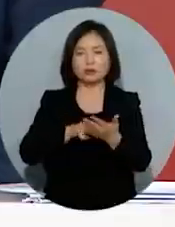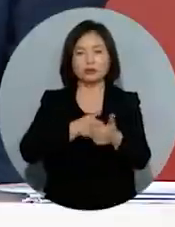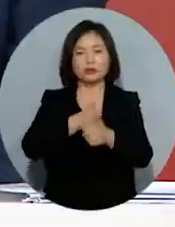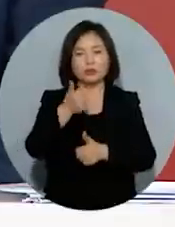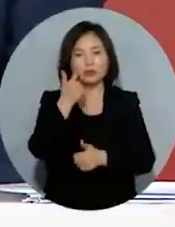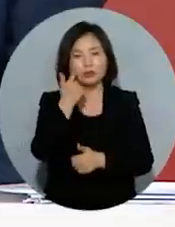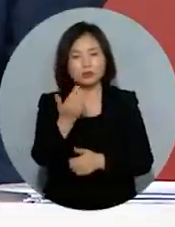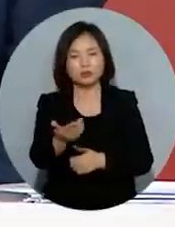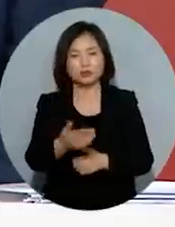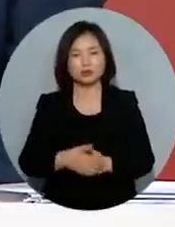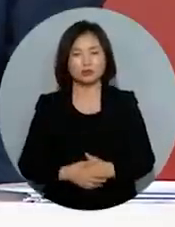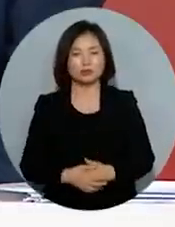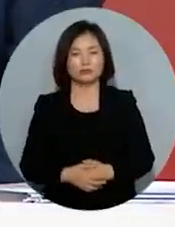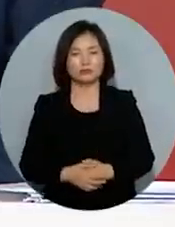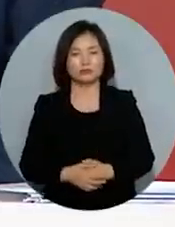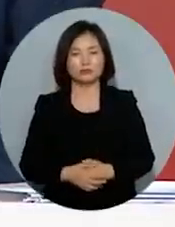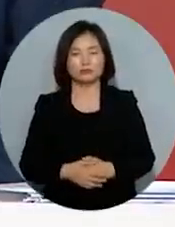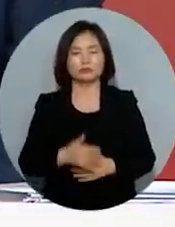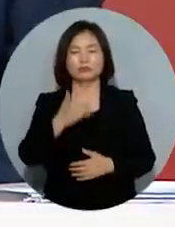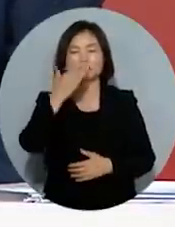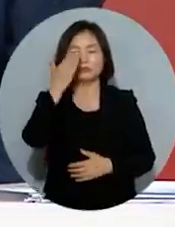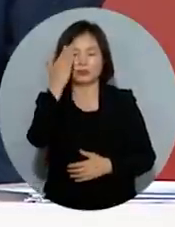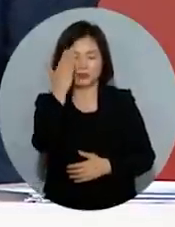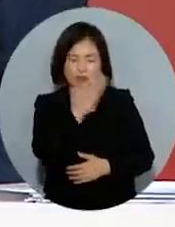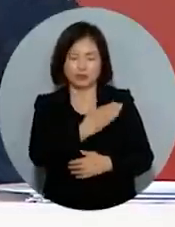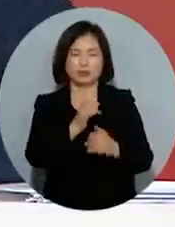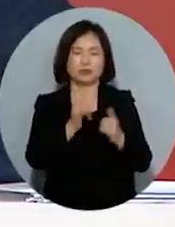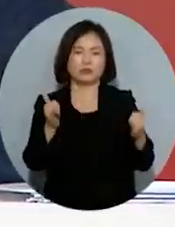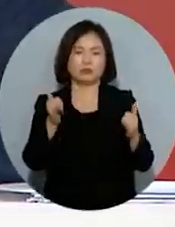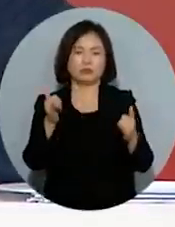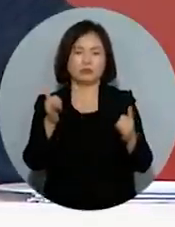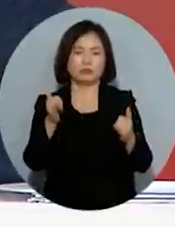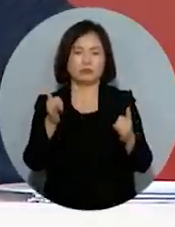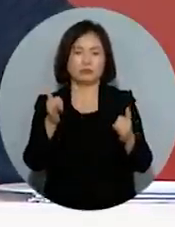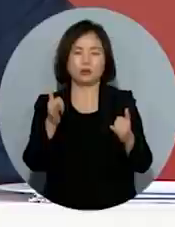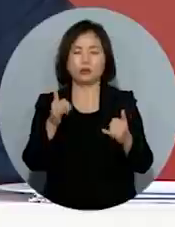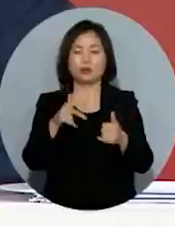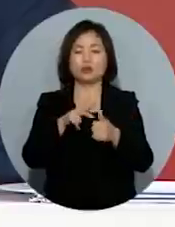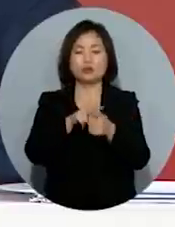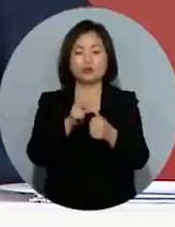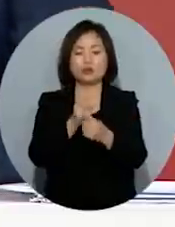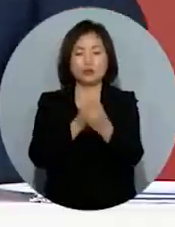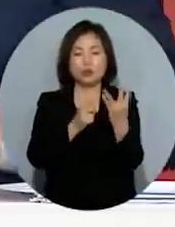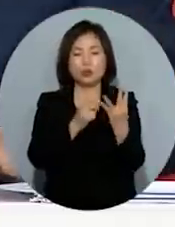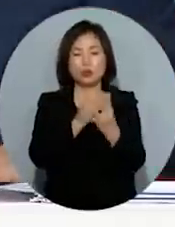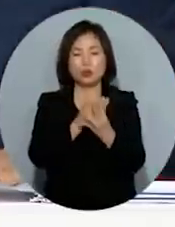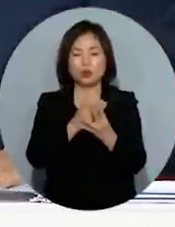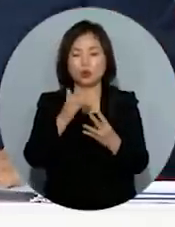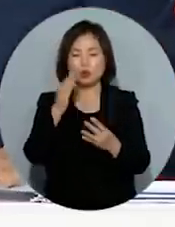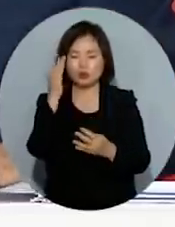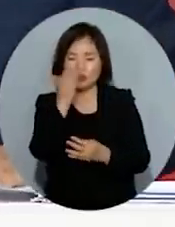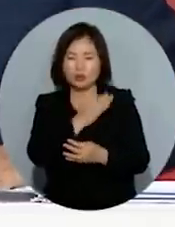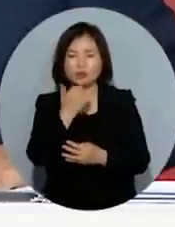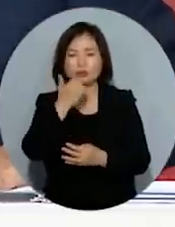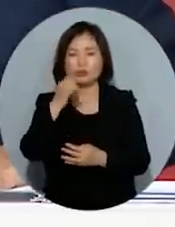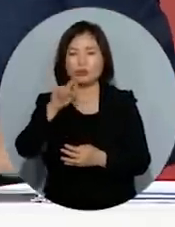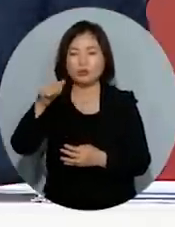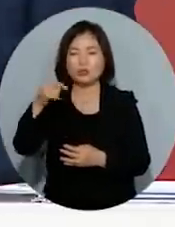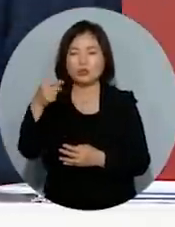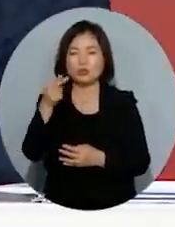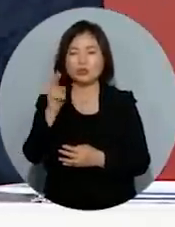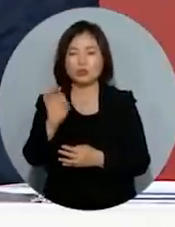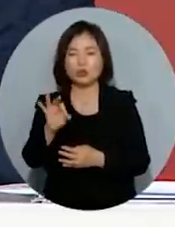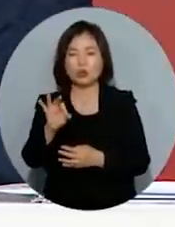됩니까? 도덕성으로 이기는 게 맞겠죠. 네? 우리 후보들 중에 도덕성은 원희룡 후보가 제일 있다고 나와 있으니까.